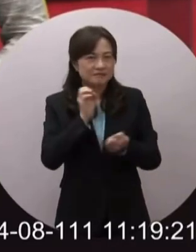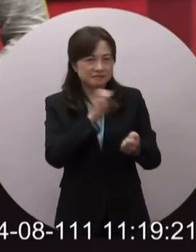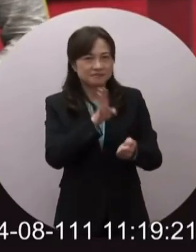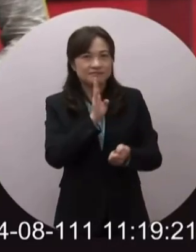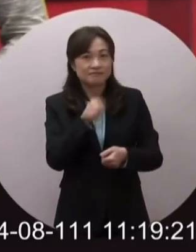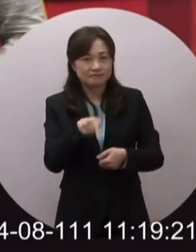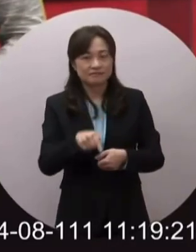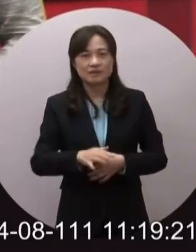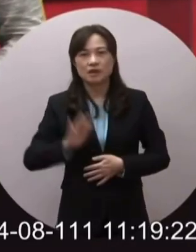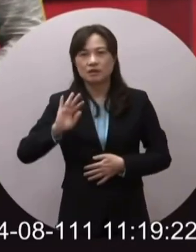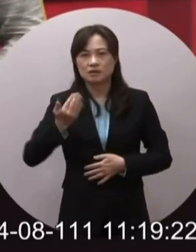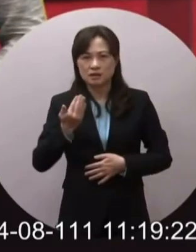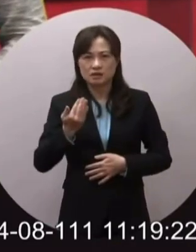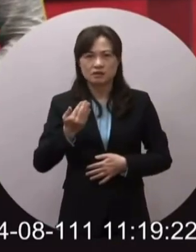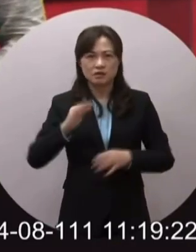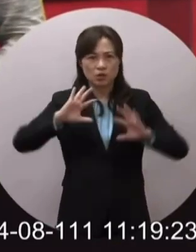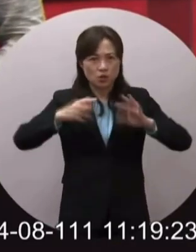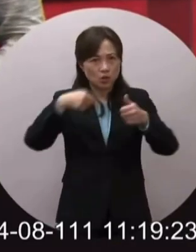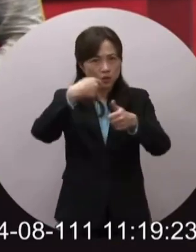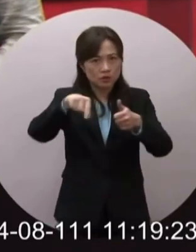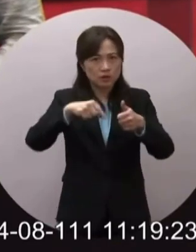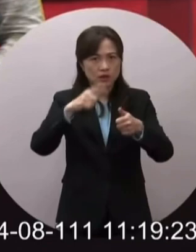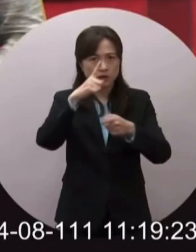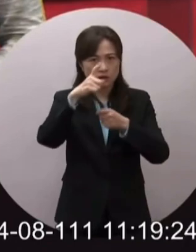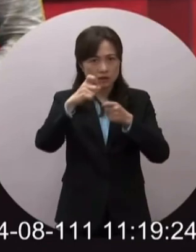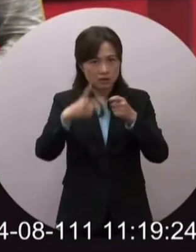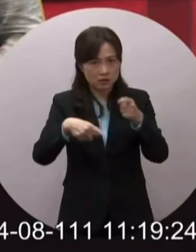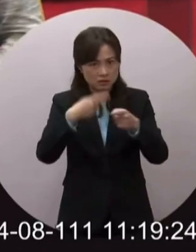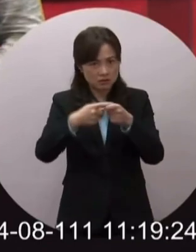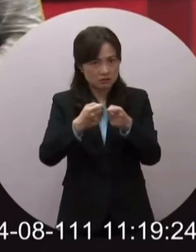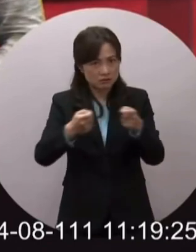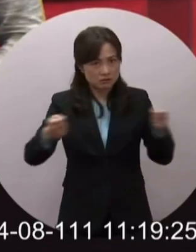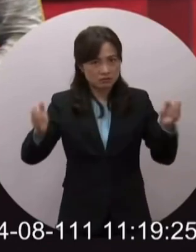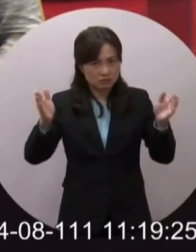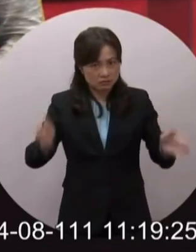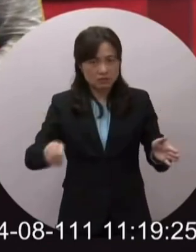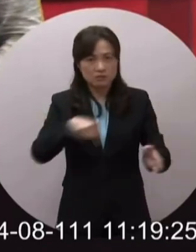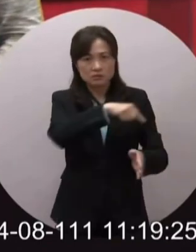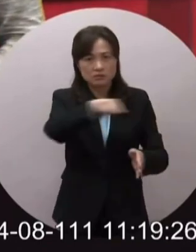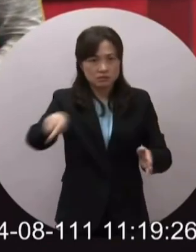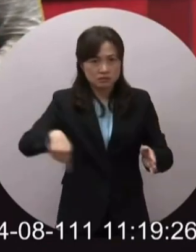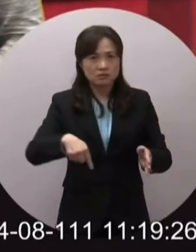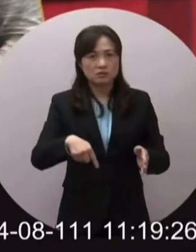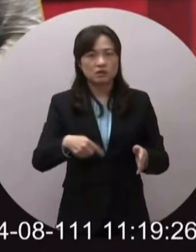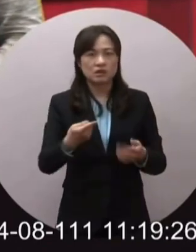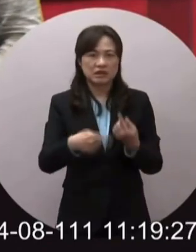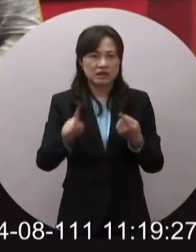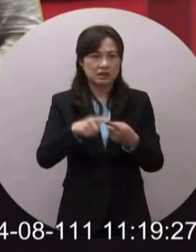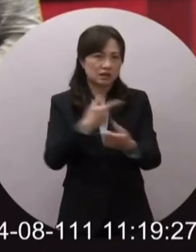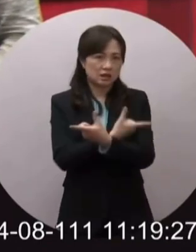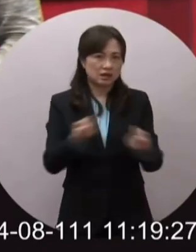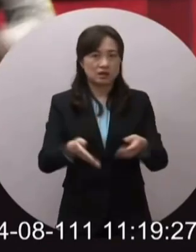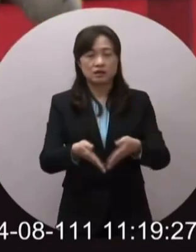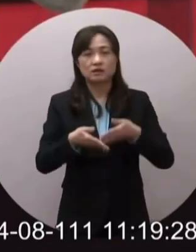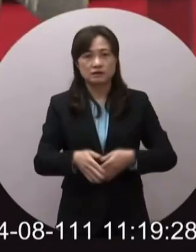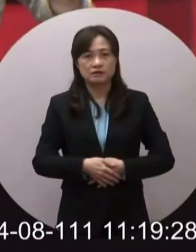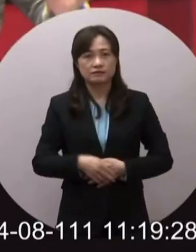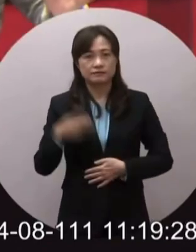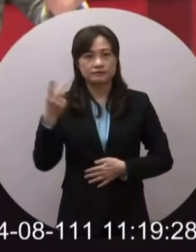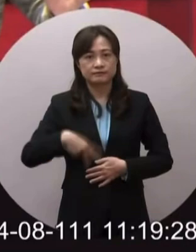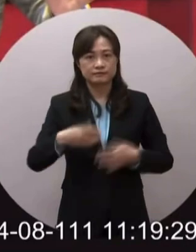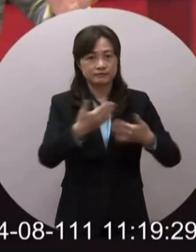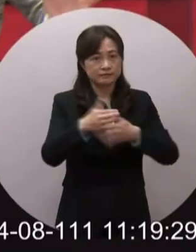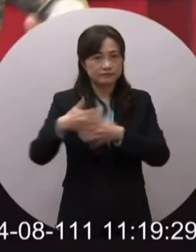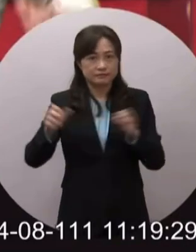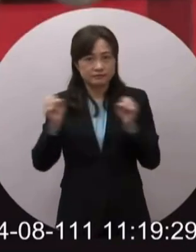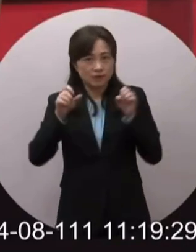因为12年国教嘛，12年国教，我就说大家几乎要念都念啊。那你而且我就再次说，班班